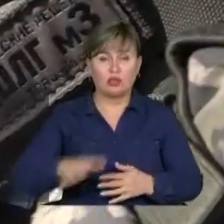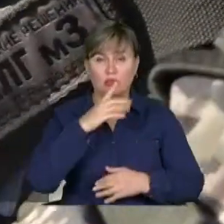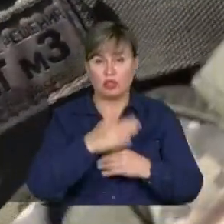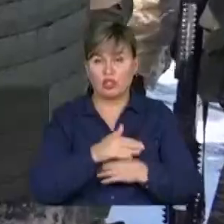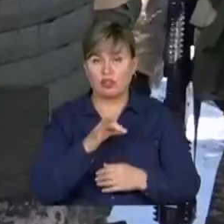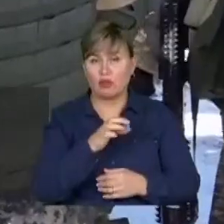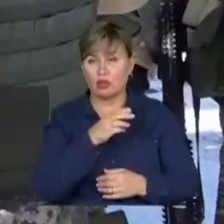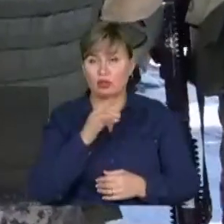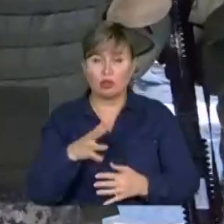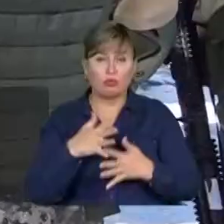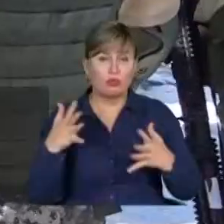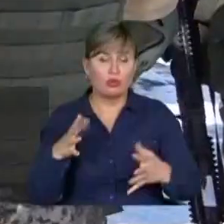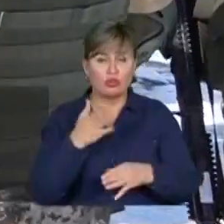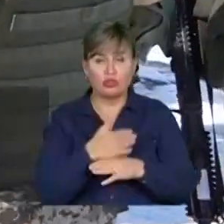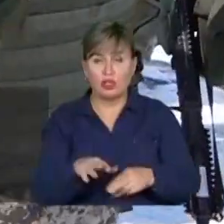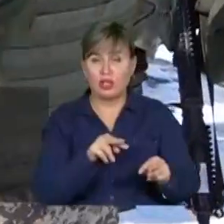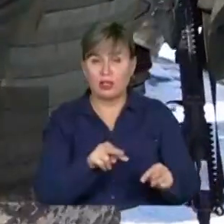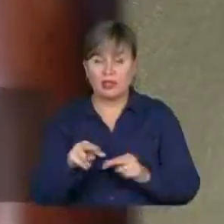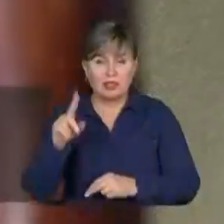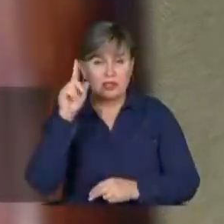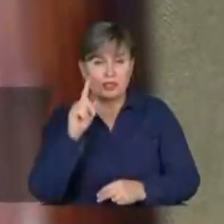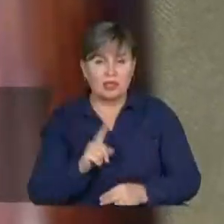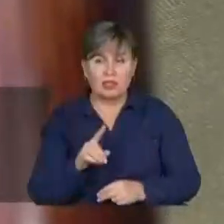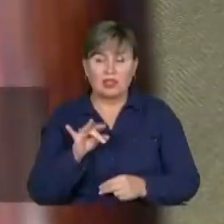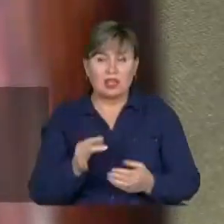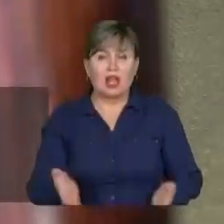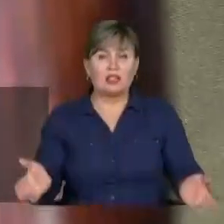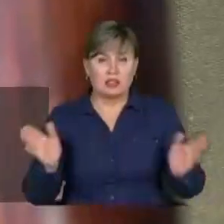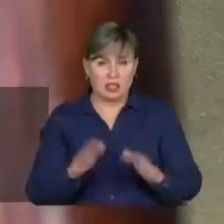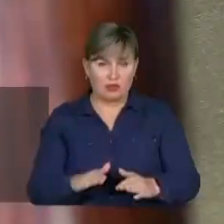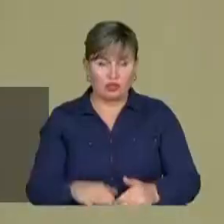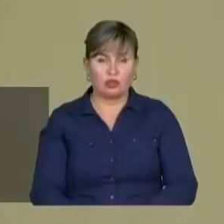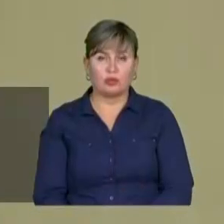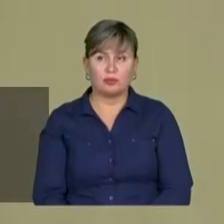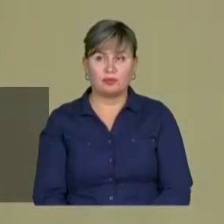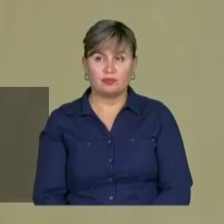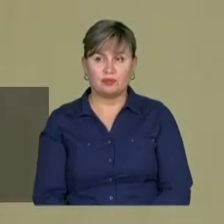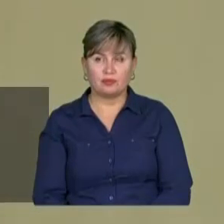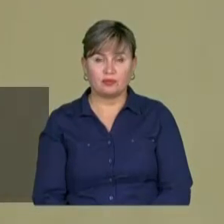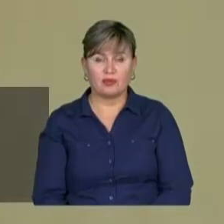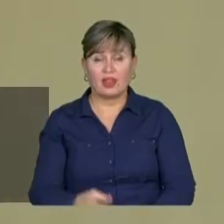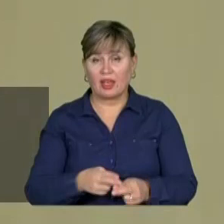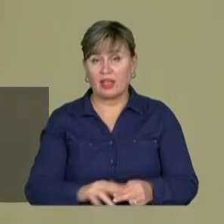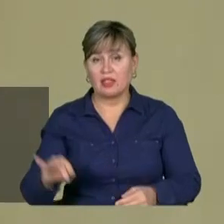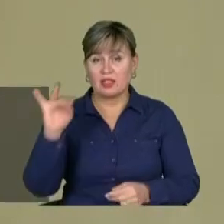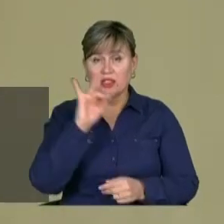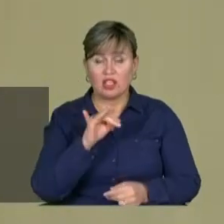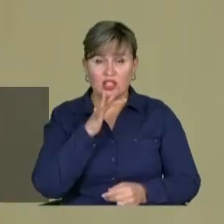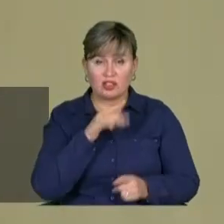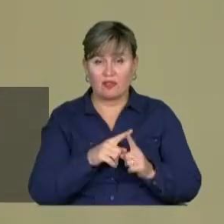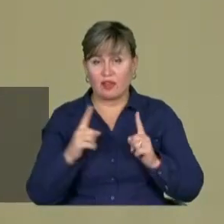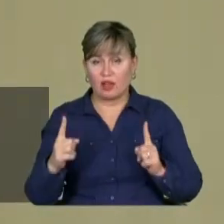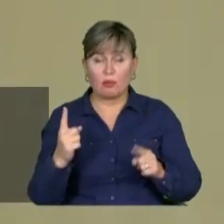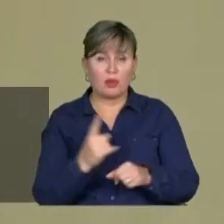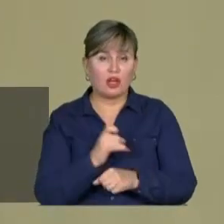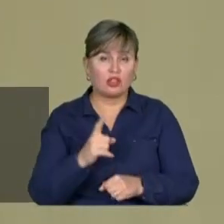Востоке, большую часть которой контролирует Израиль, а оставшуюся – Сирия. Это исторический момент. Первый раз в